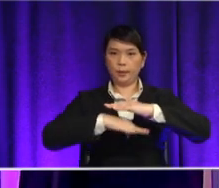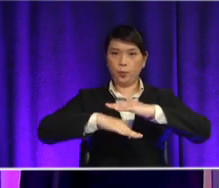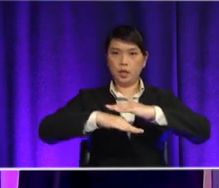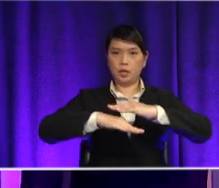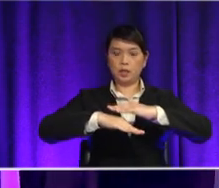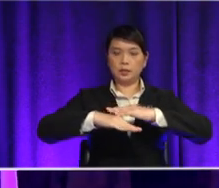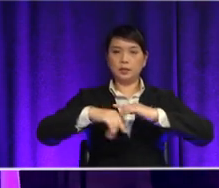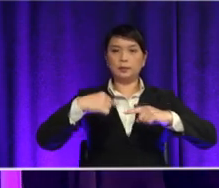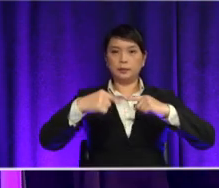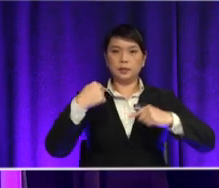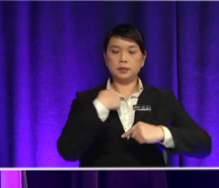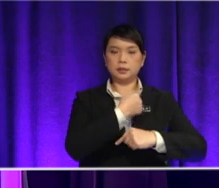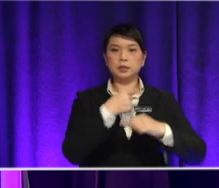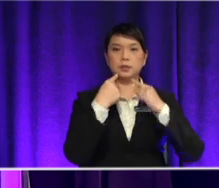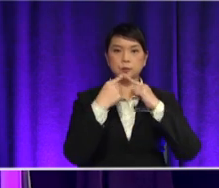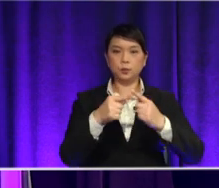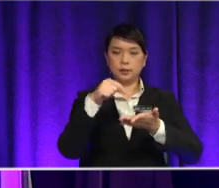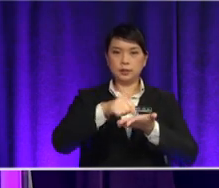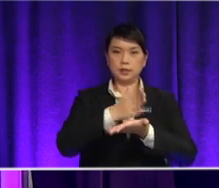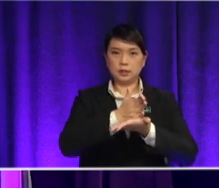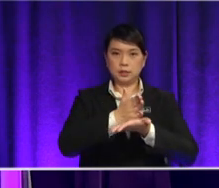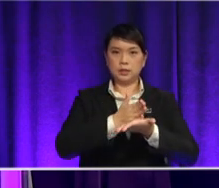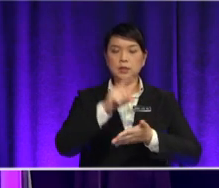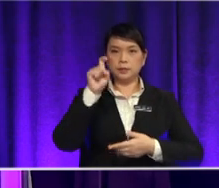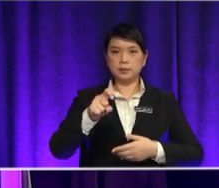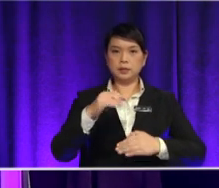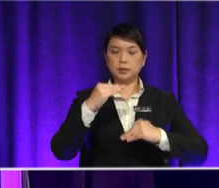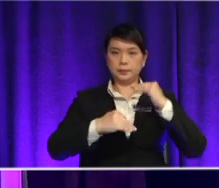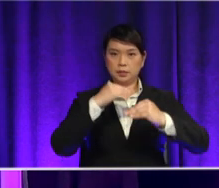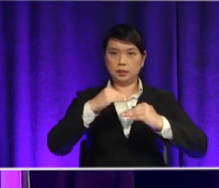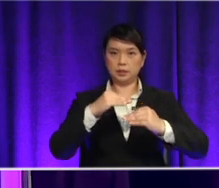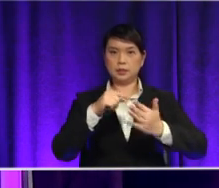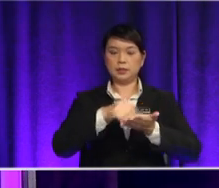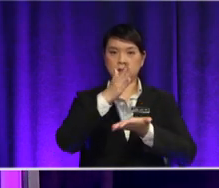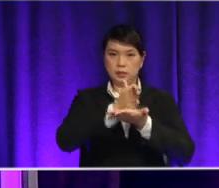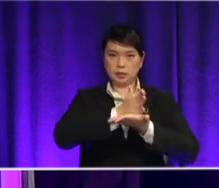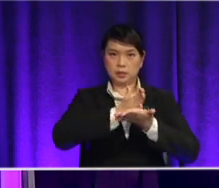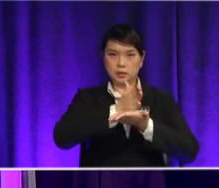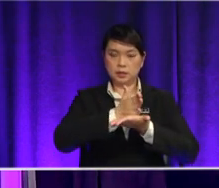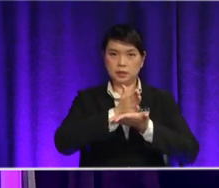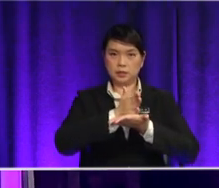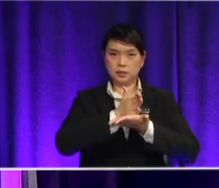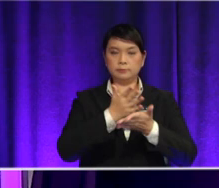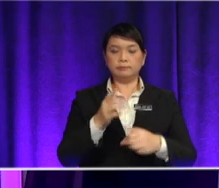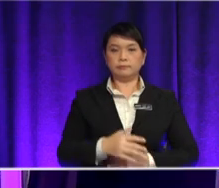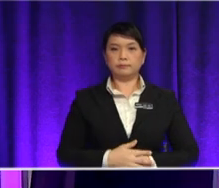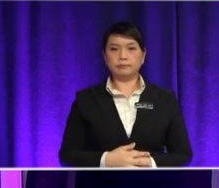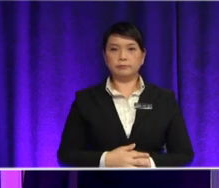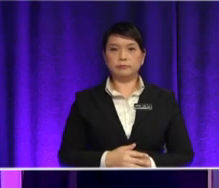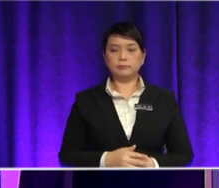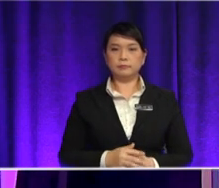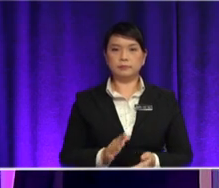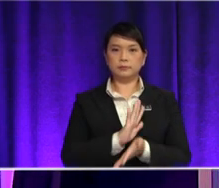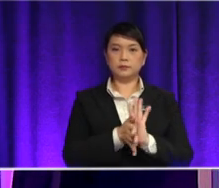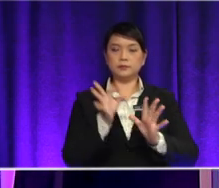tengah. Bila disebut titik tengah, murid saya, mesti bina di tengah-tengah. Mesti bina di tengah-tengah. Jadi kalau kertas